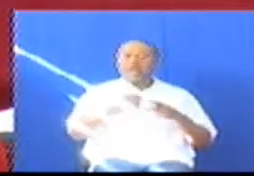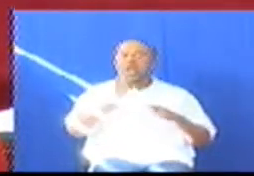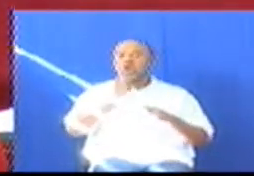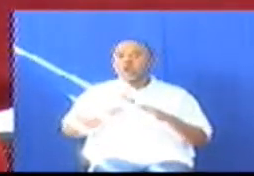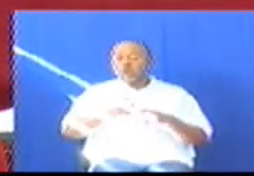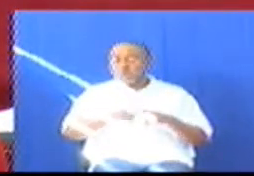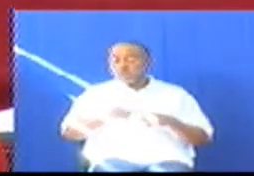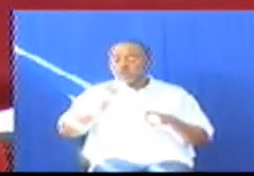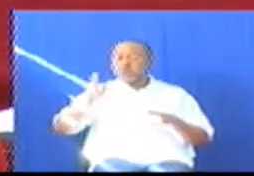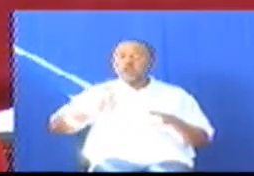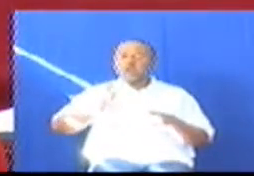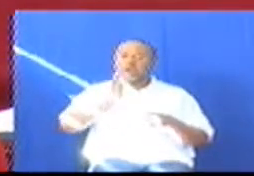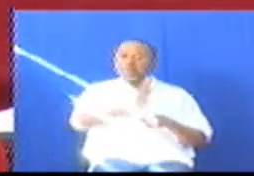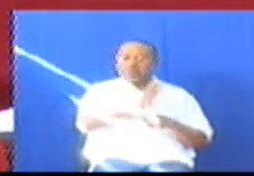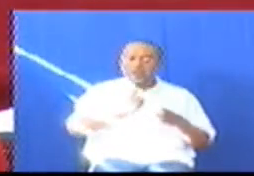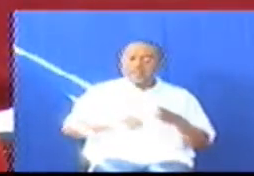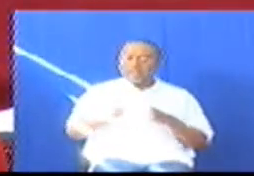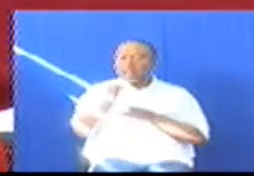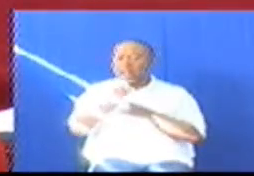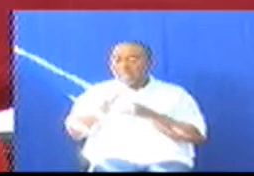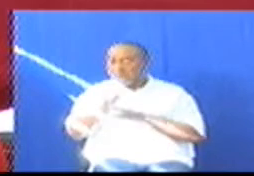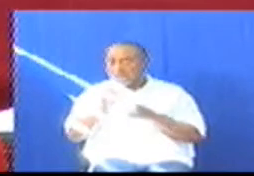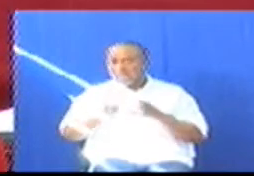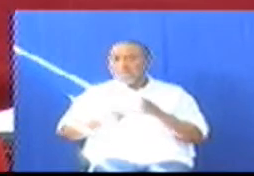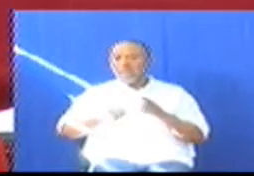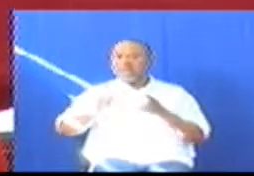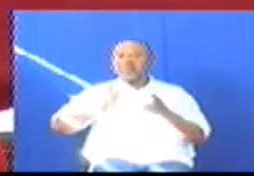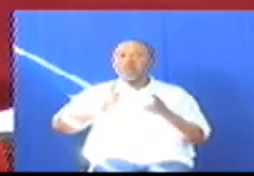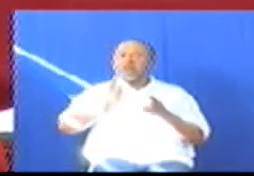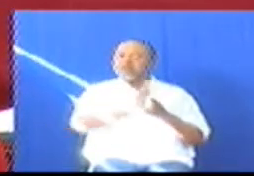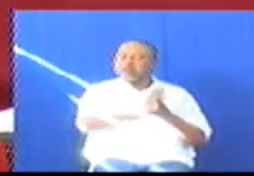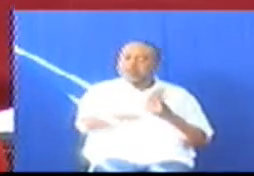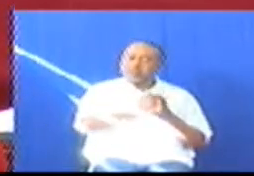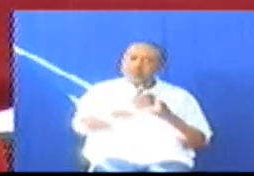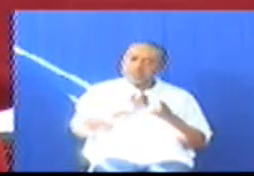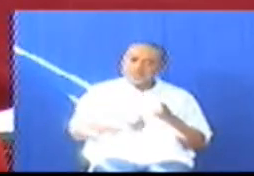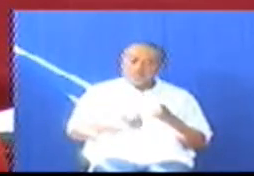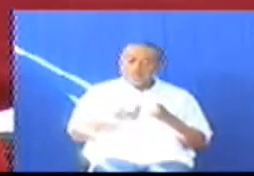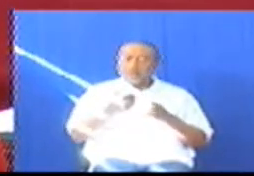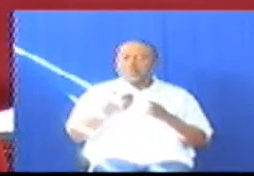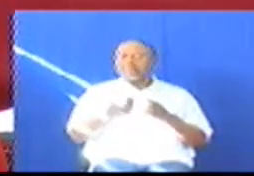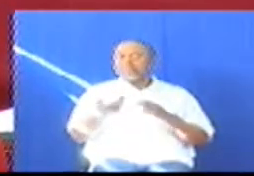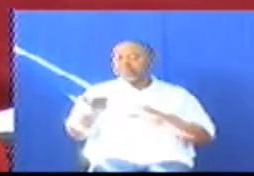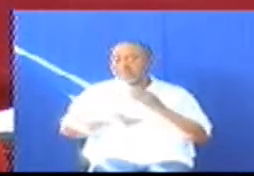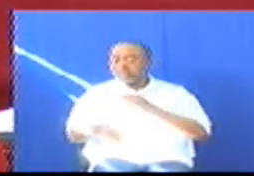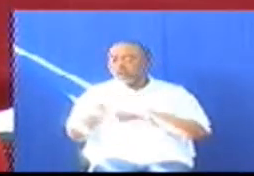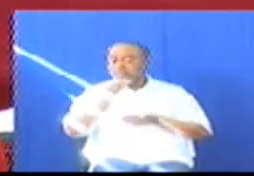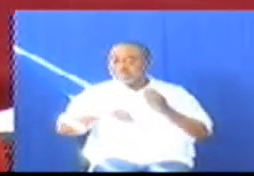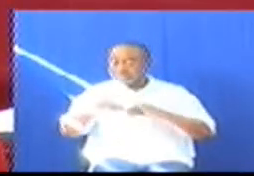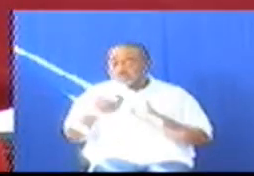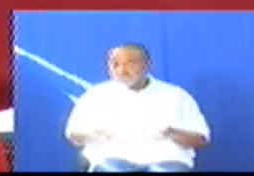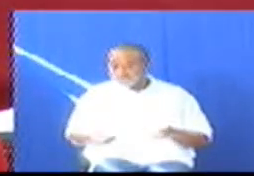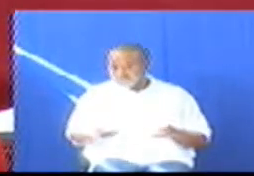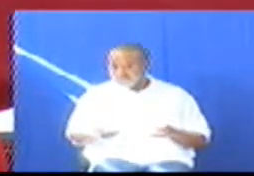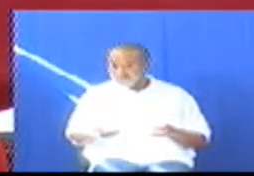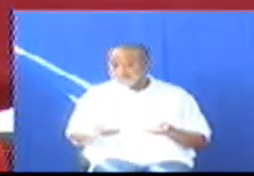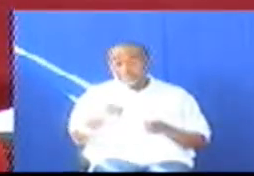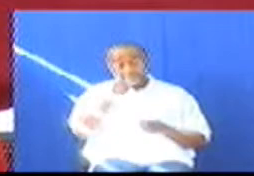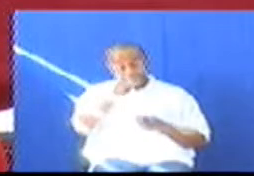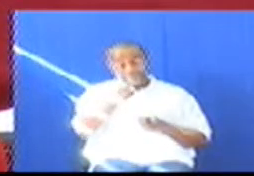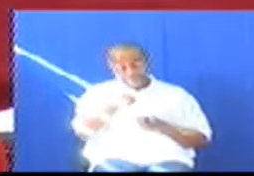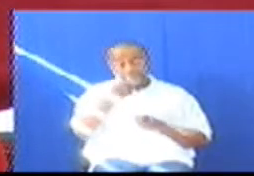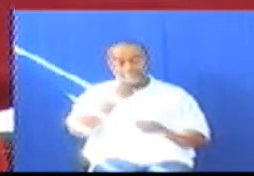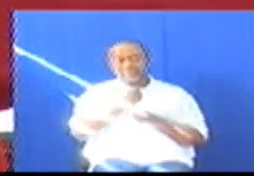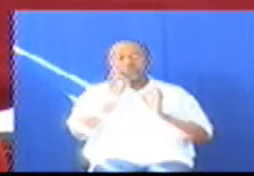ya kahawa, bodi ya mazao mchanganyiko, lakini bodi ya mazao mchanganyiko inafanya